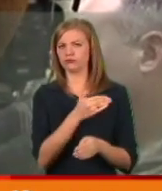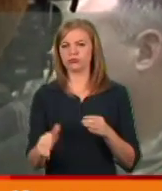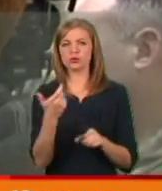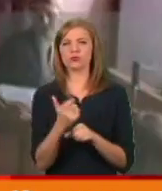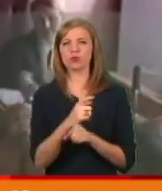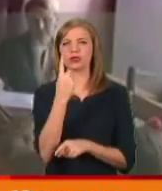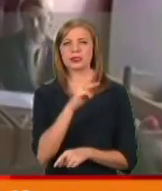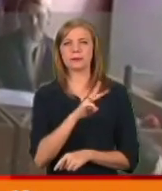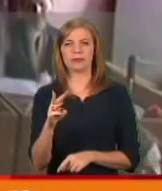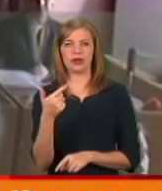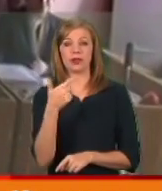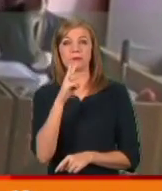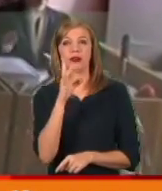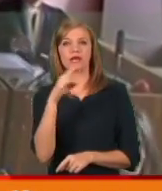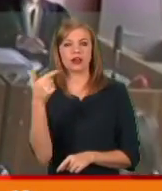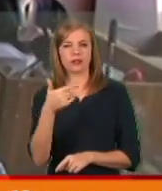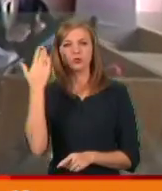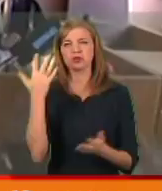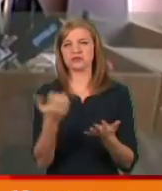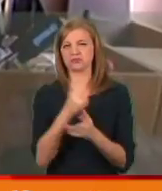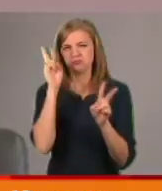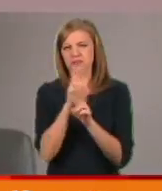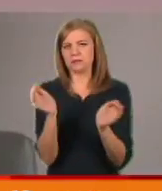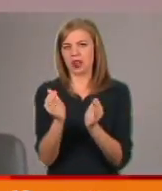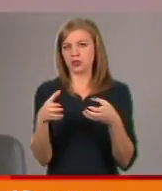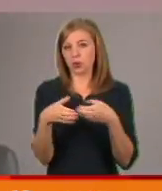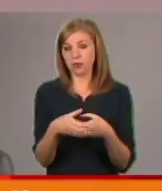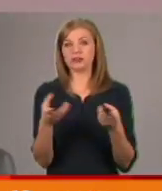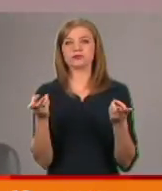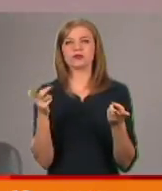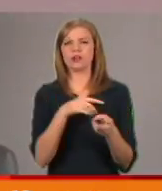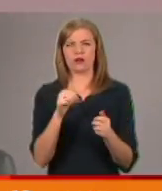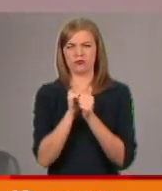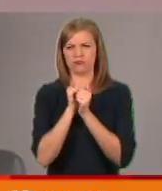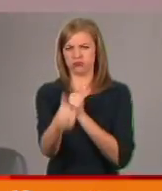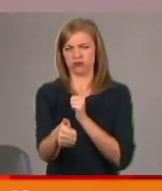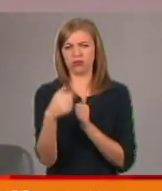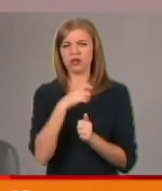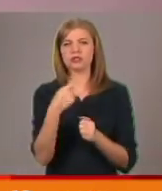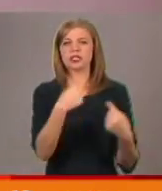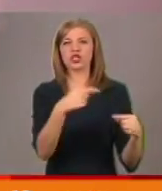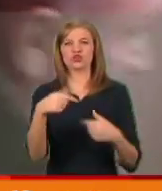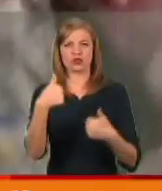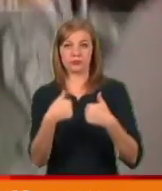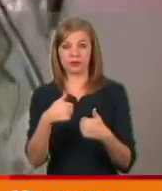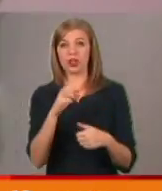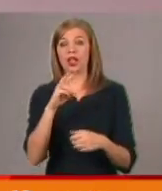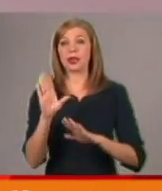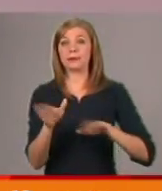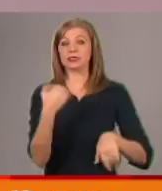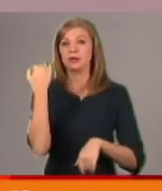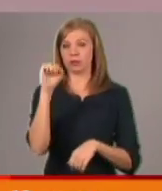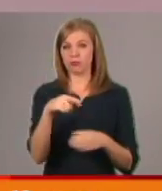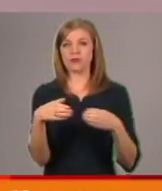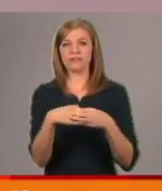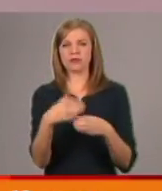понад 1 мільярд гривень. Конкурс виграла тоді ще невідома маленька компанія, залишивши позаду всіх гігантів паливного ринку. Утім, після перемоги